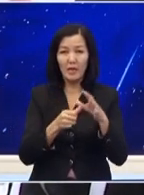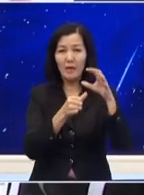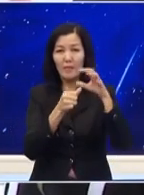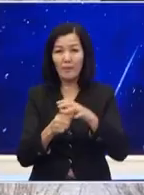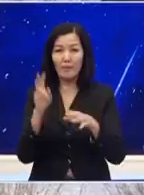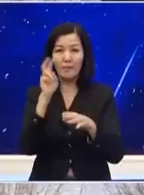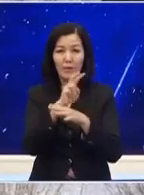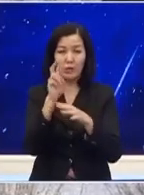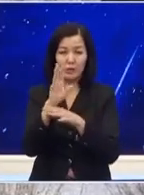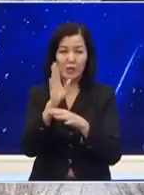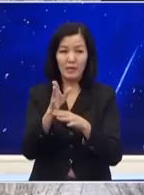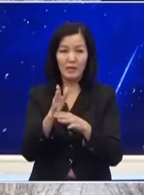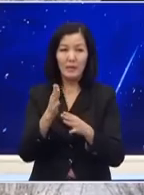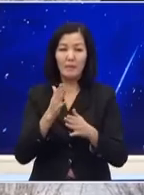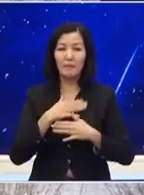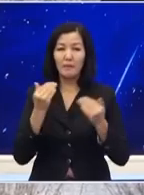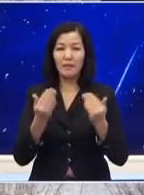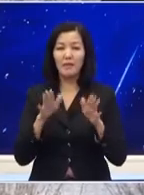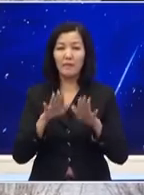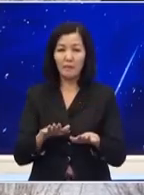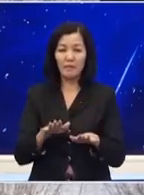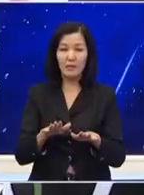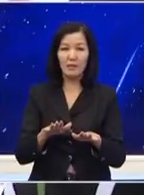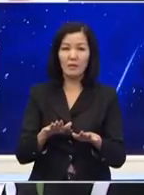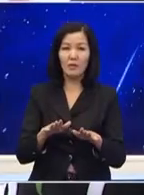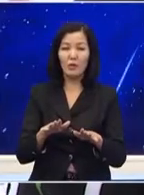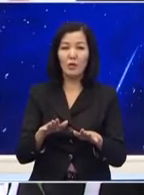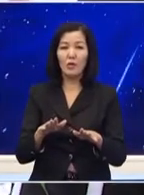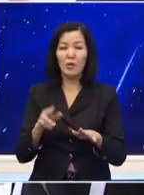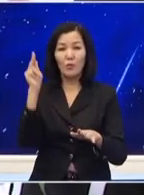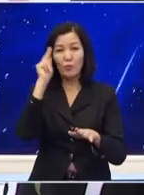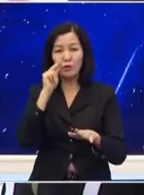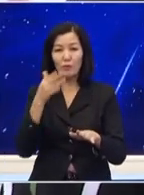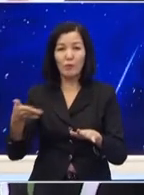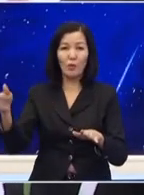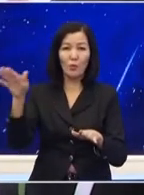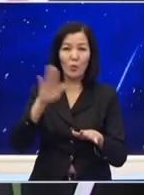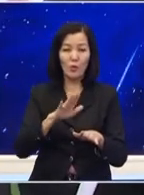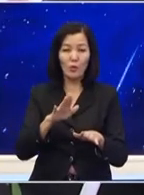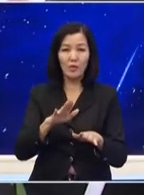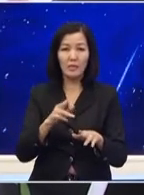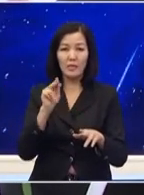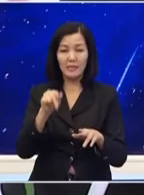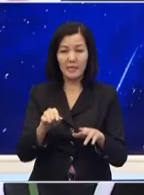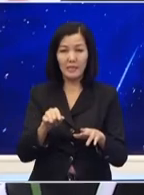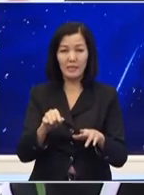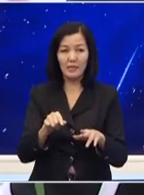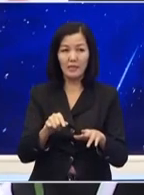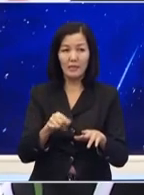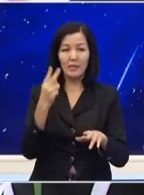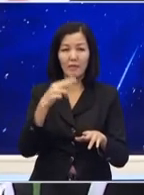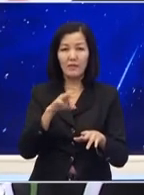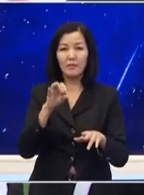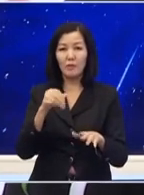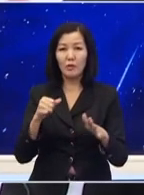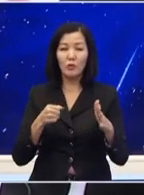раз приезжать к нам. Мы в данном месте вот находимся, это как раз наша учебная горка, учебные склоны. Здесь перепады высот от 20 метров